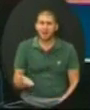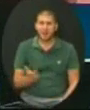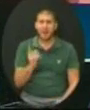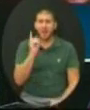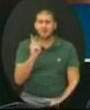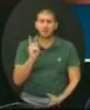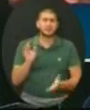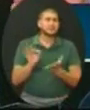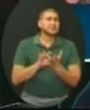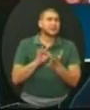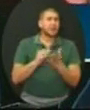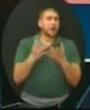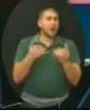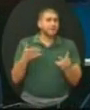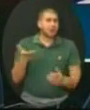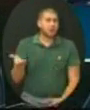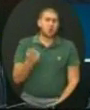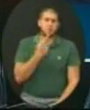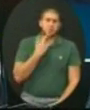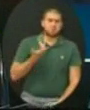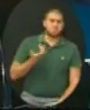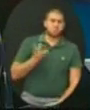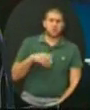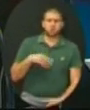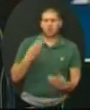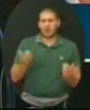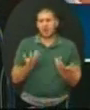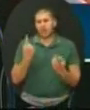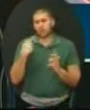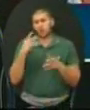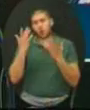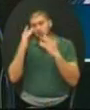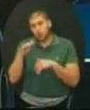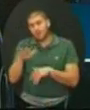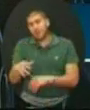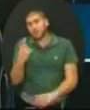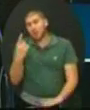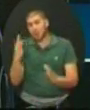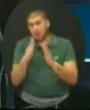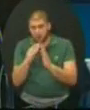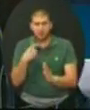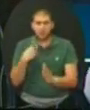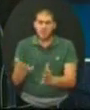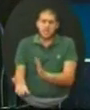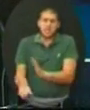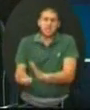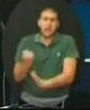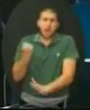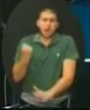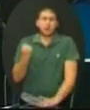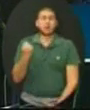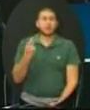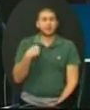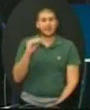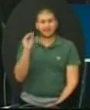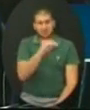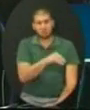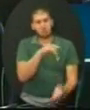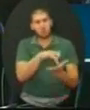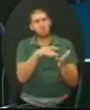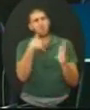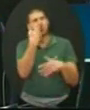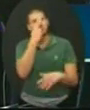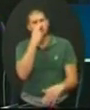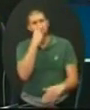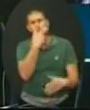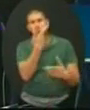אבל משרד הרווחה בא ואומר, יש לי כלי אחד, אני יכול לדאוג לקורת גג לילד, אז אני אקח אותו החוצה, ישים אותו במסגרת חוץ ביתית. זה